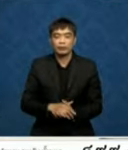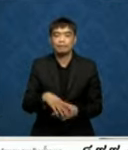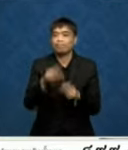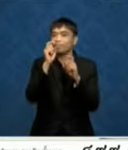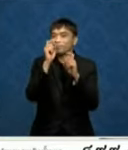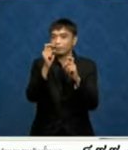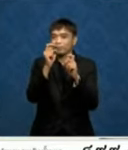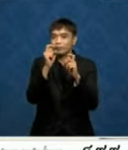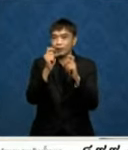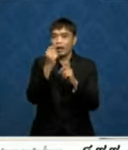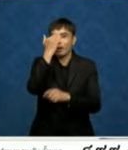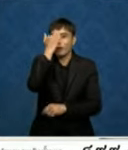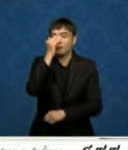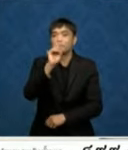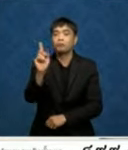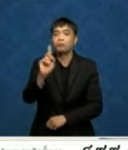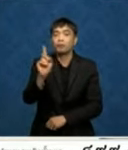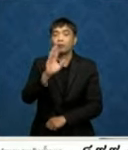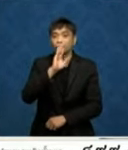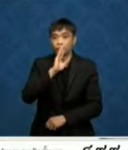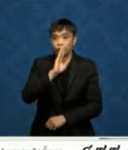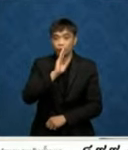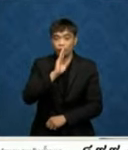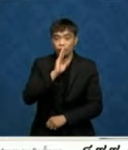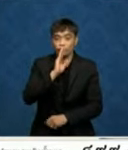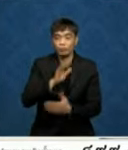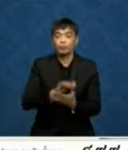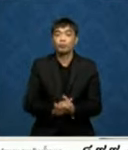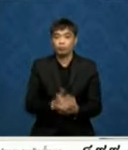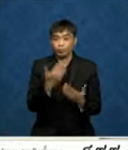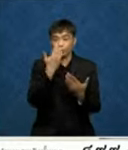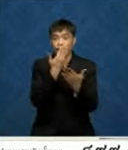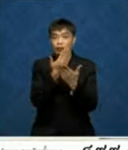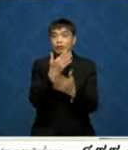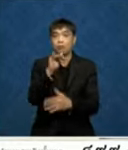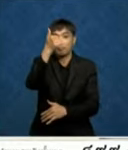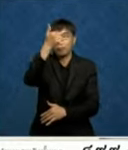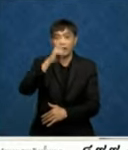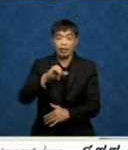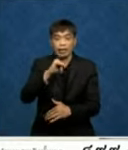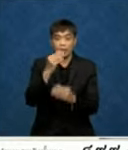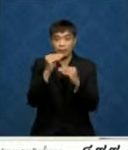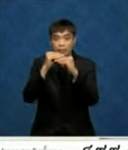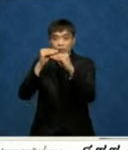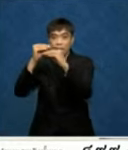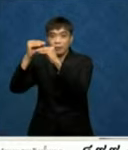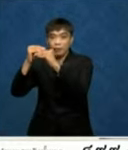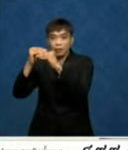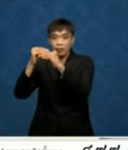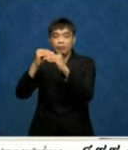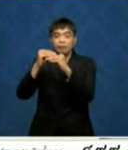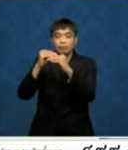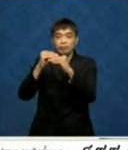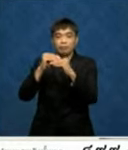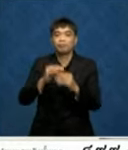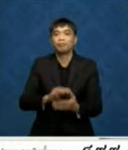ายถ้าหากแนวโน้มยังมีอัตราส่วนเพิ่มขึ้นไปเรื่อยๆแบบนี้ประเด็นที่